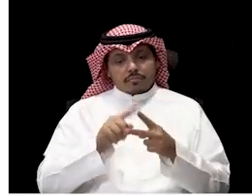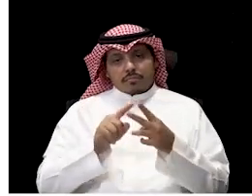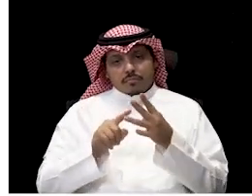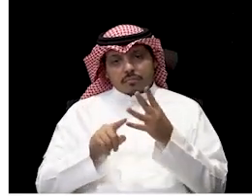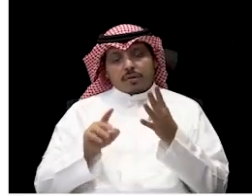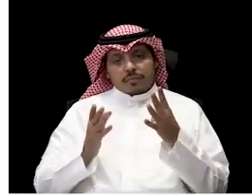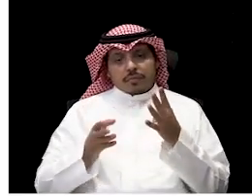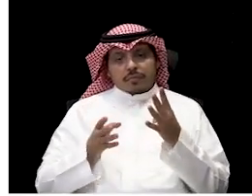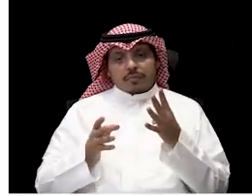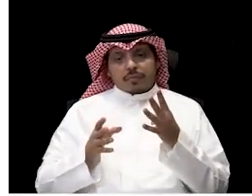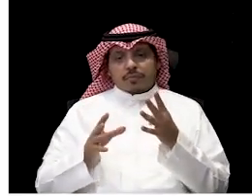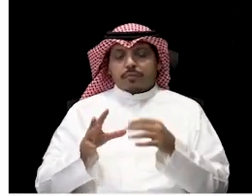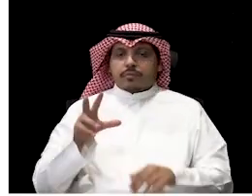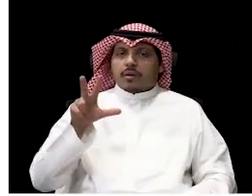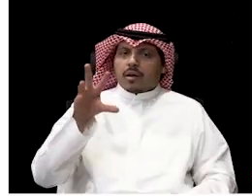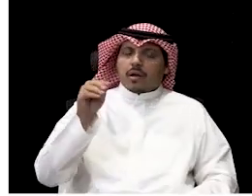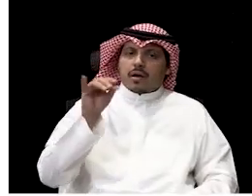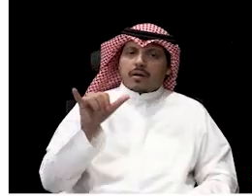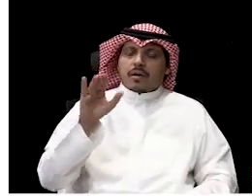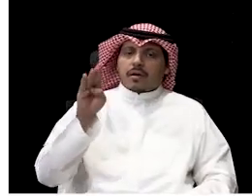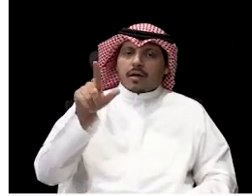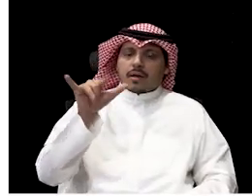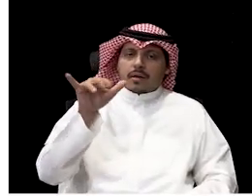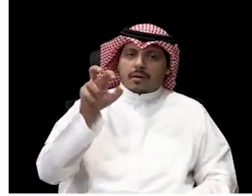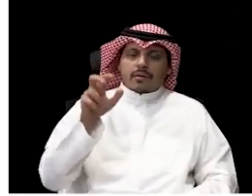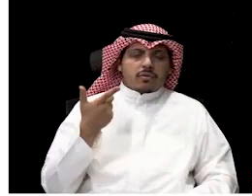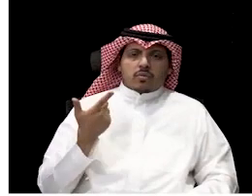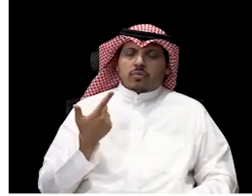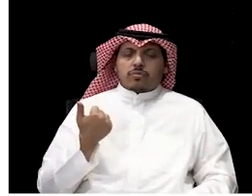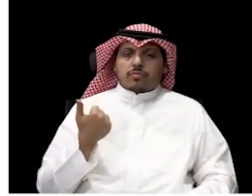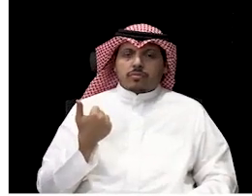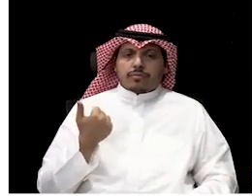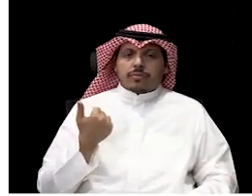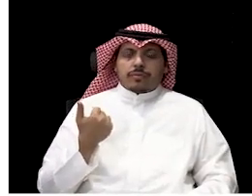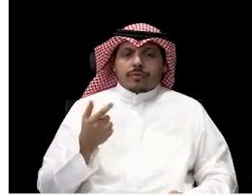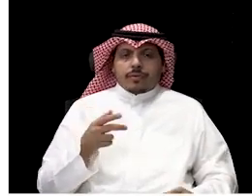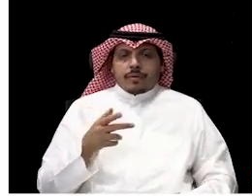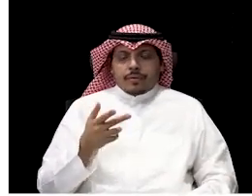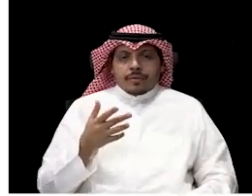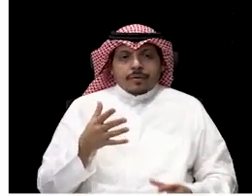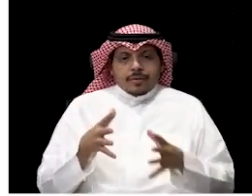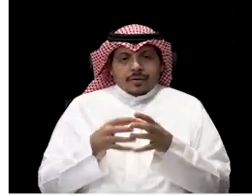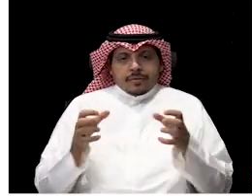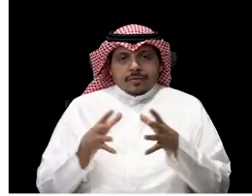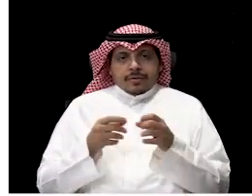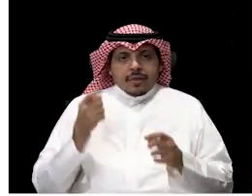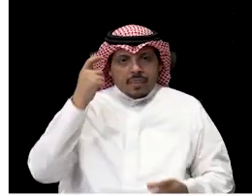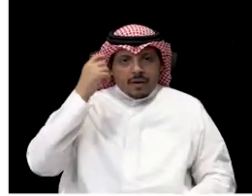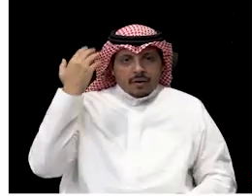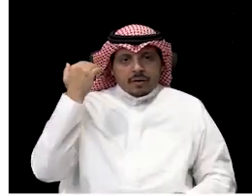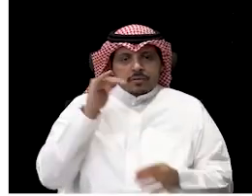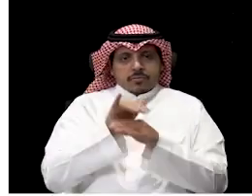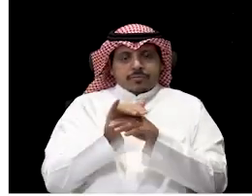نقول في البداية الهيكلية. كلمة الهيكلية أو البطالة الهيكلية، ما المقصود بها عزيزي الطالب؟ تذكر، هي